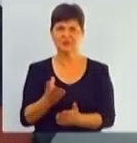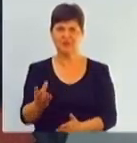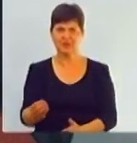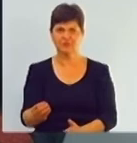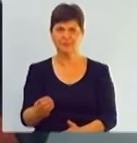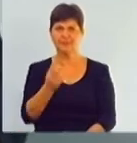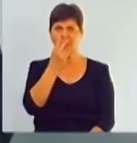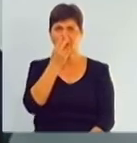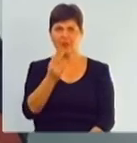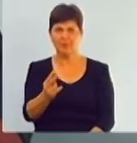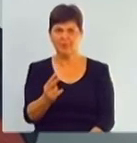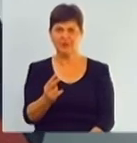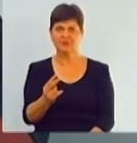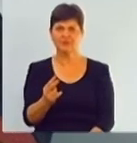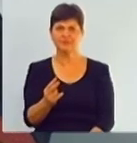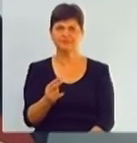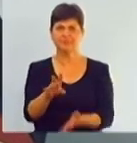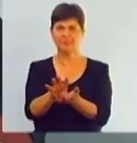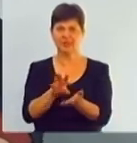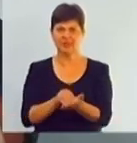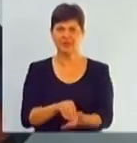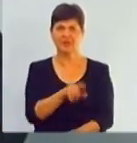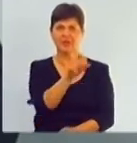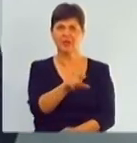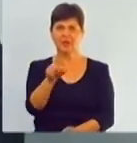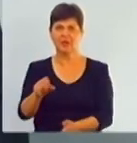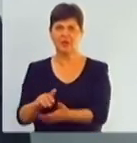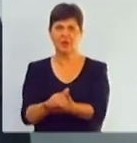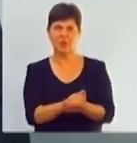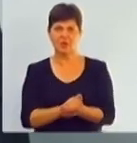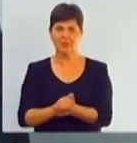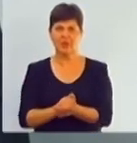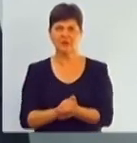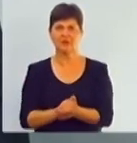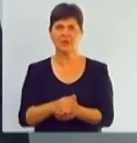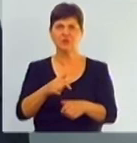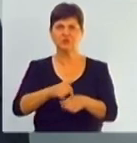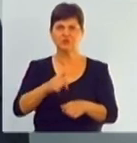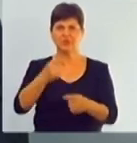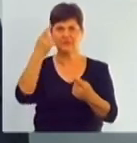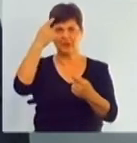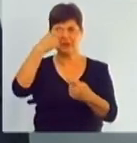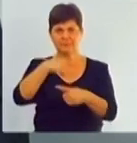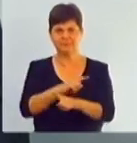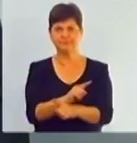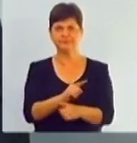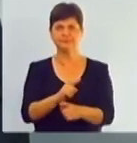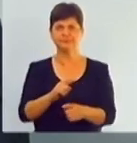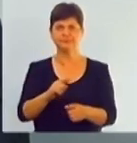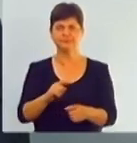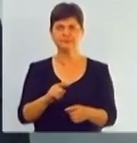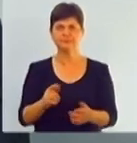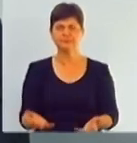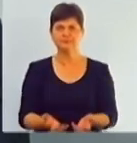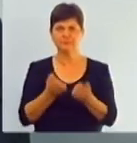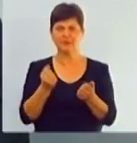Побачили, Олег Володимирович, приклади громад стосовно матеріально-технічного забезпечення таких пожежно-рятувальних